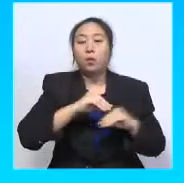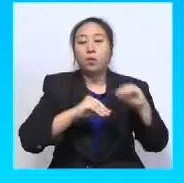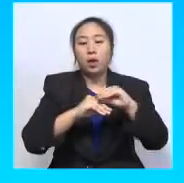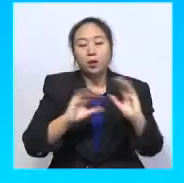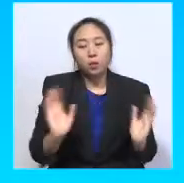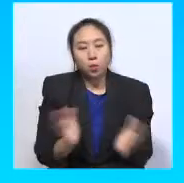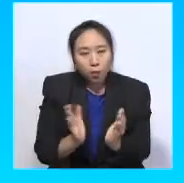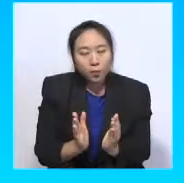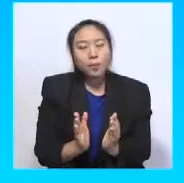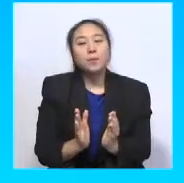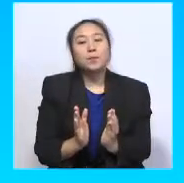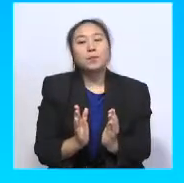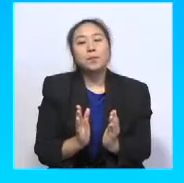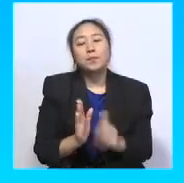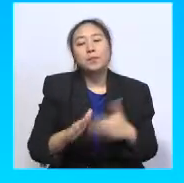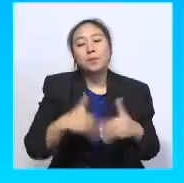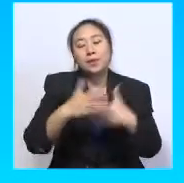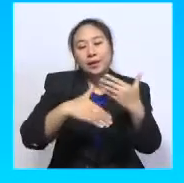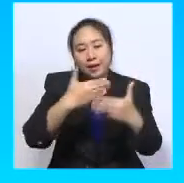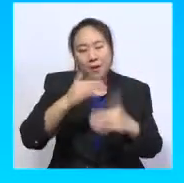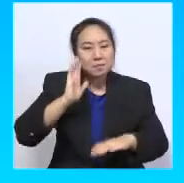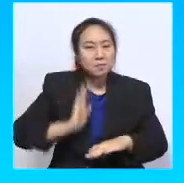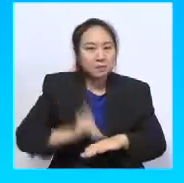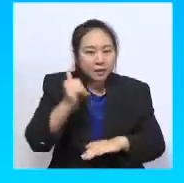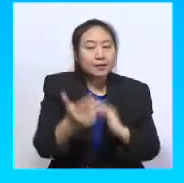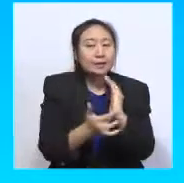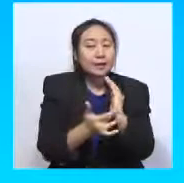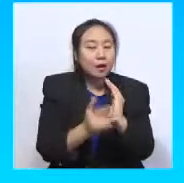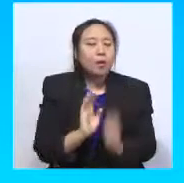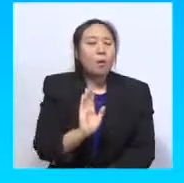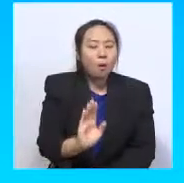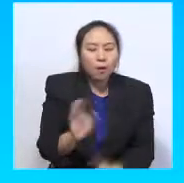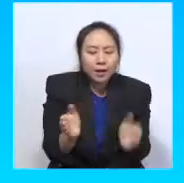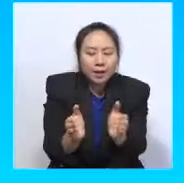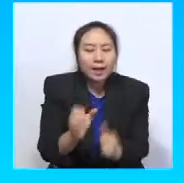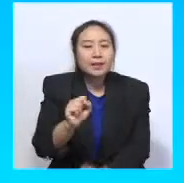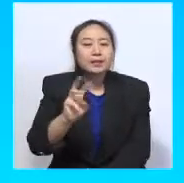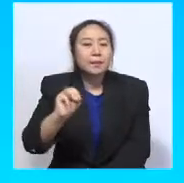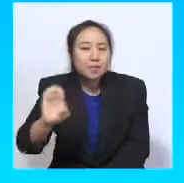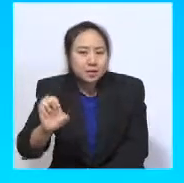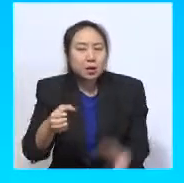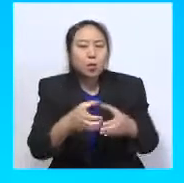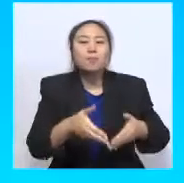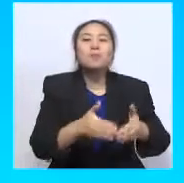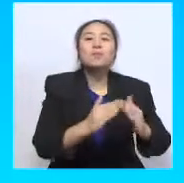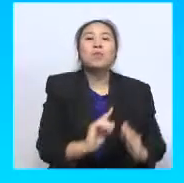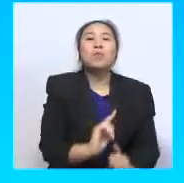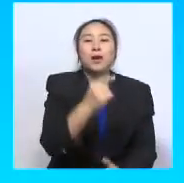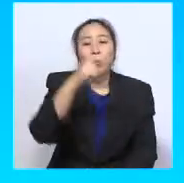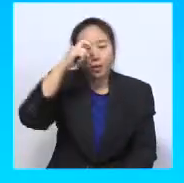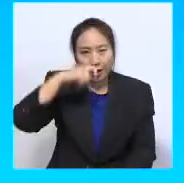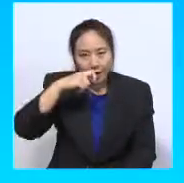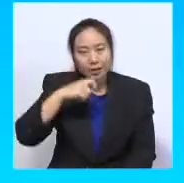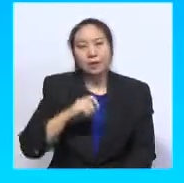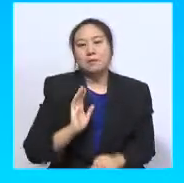กันส่งเสริมพัฒนาทักษะด้านดิจิทัลอีคอมเมิร์ซนะครับอันนี้จะสำหรับผู้ประกอบการ SME แล้วก็กลุ่มสตาร์ทอัพของไทยนะครับเพื่อจะยก